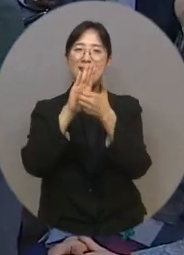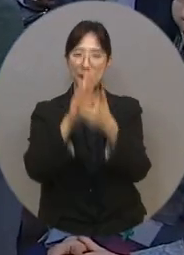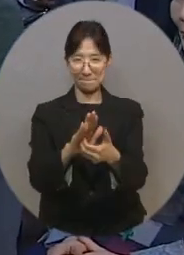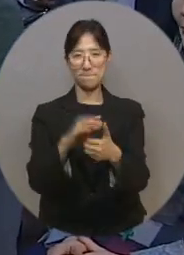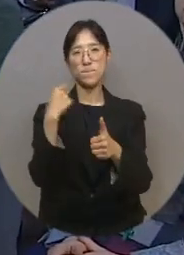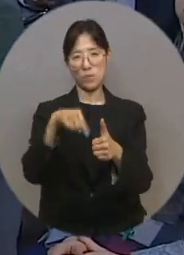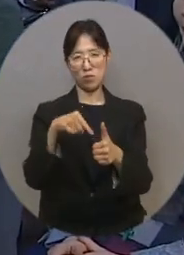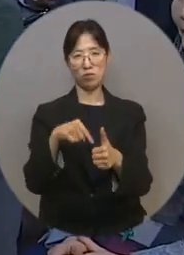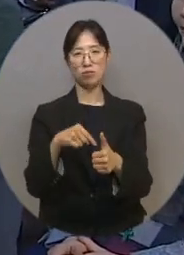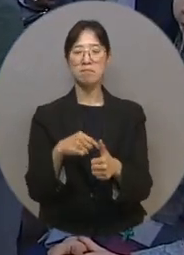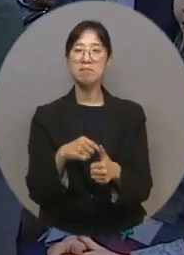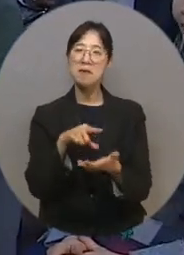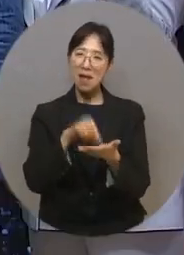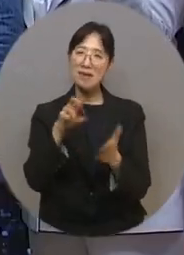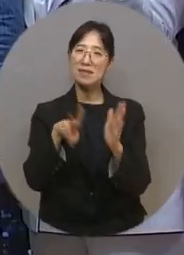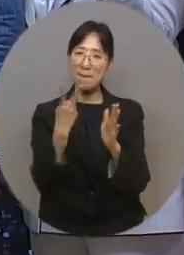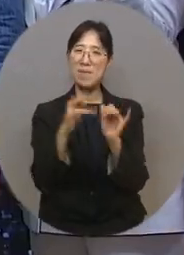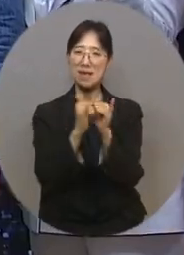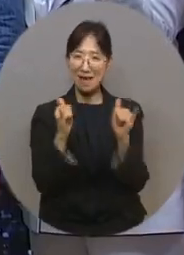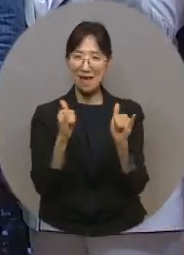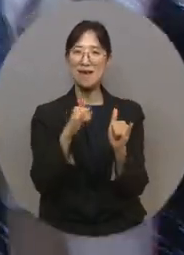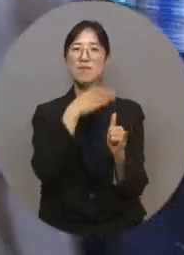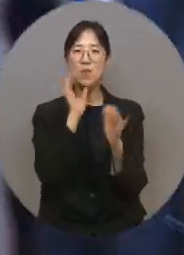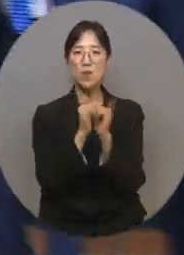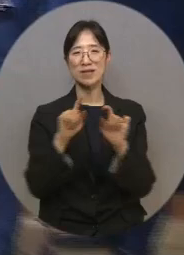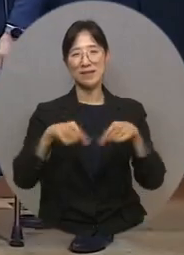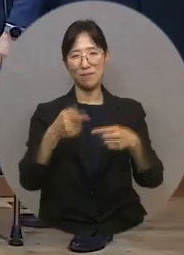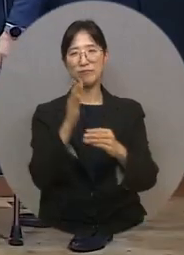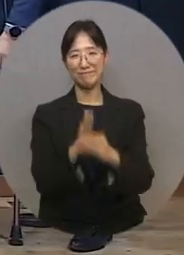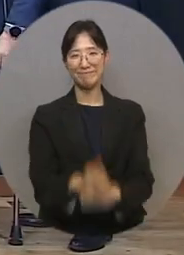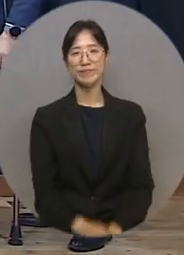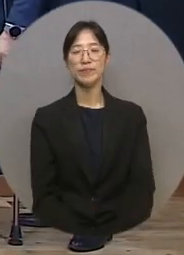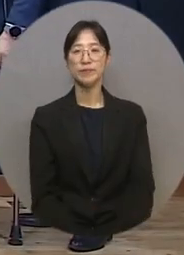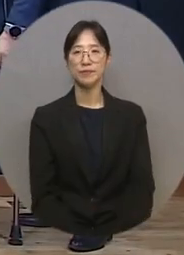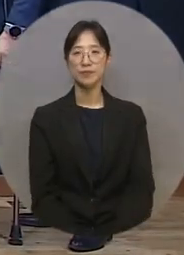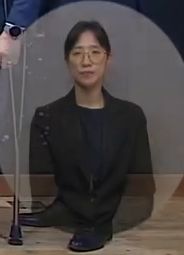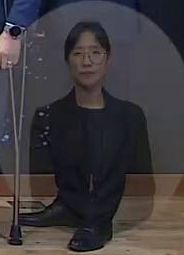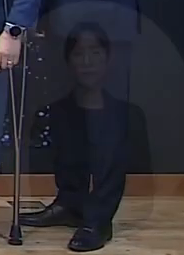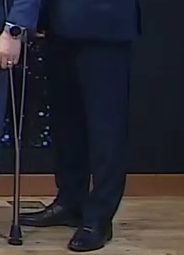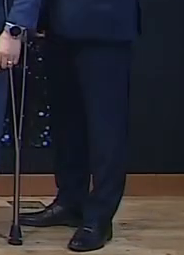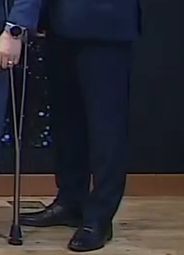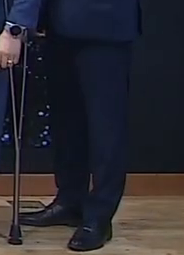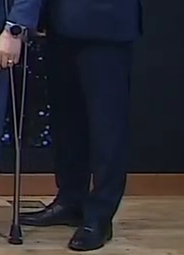약 300명의 시니어가 참여 중입니다. 복지TV 뉴스 김은별입니다.